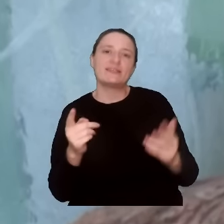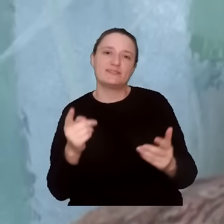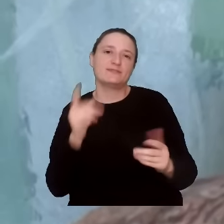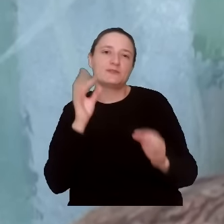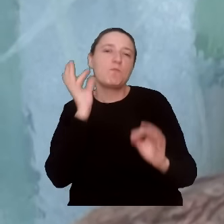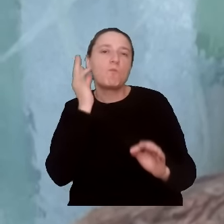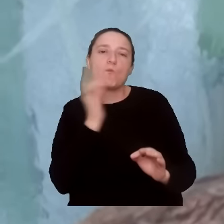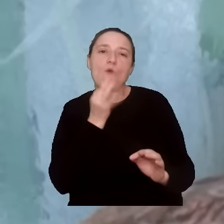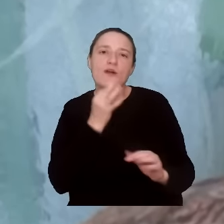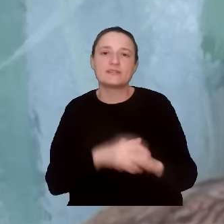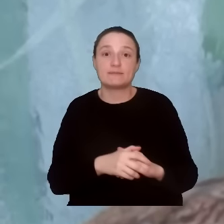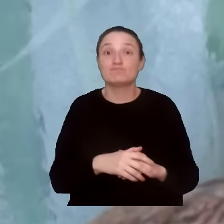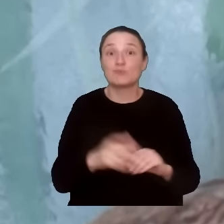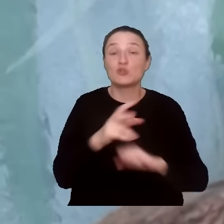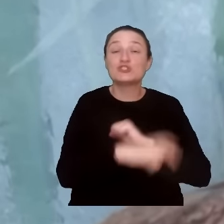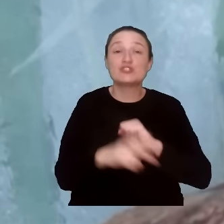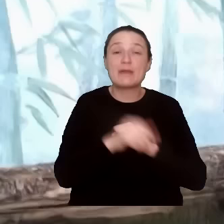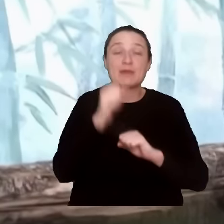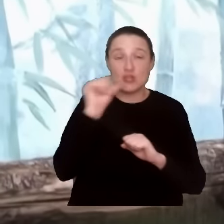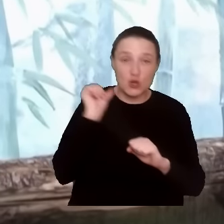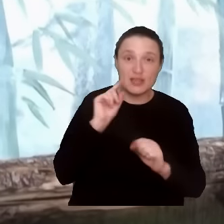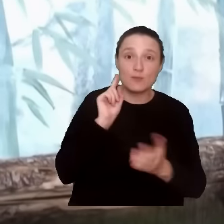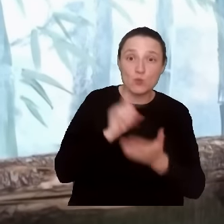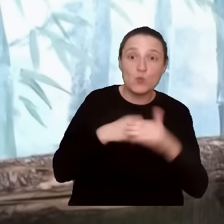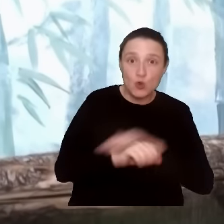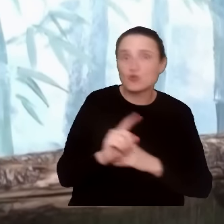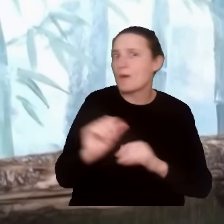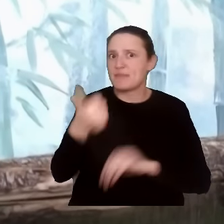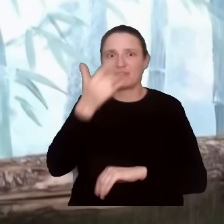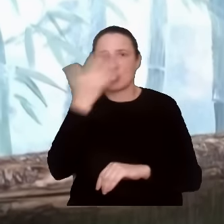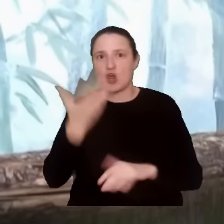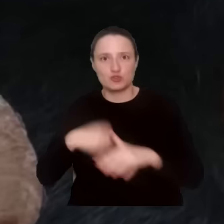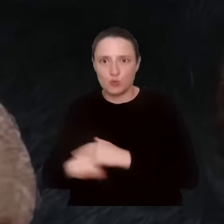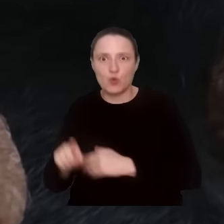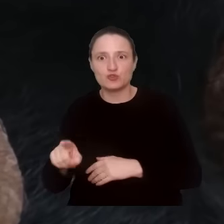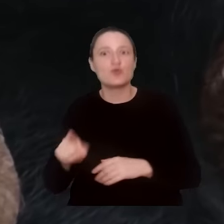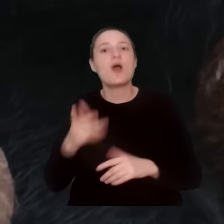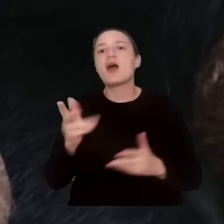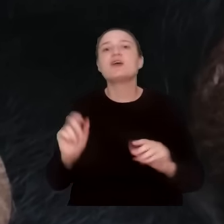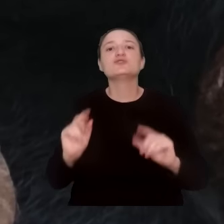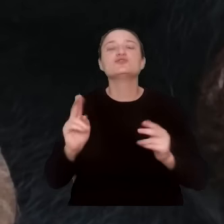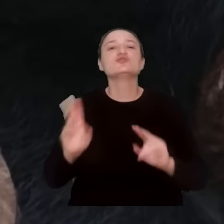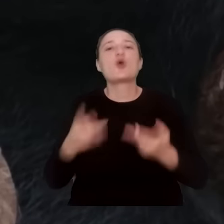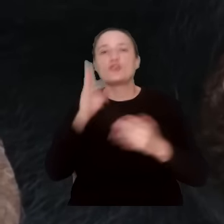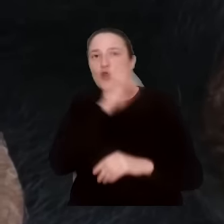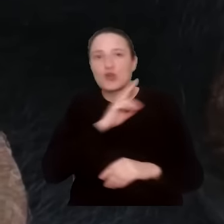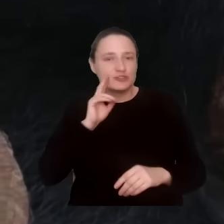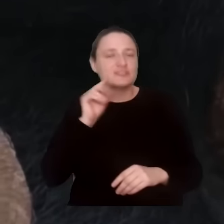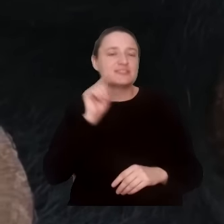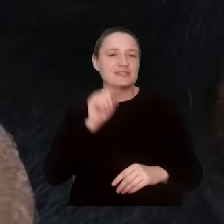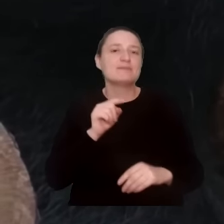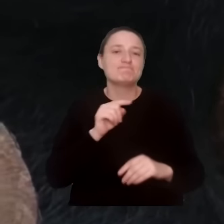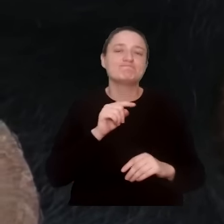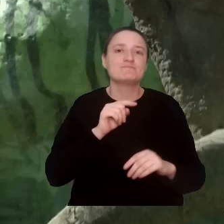Panda urodziła się w sierpniu ubiegłego roku i jest pierwszą urodzoną w Rosji. Jej rodzice przybyli do Moskwy z Dalekiego Wschodu, by uczcić 70. rocznicę